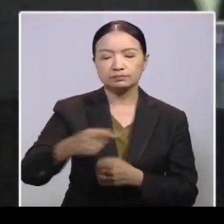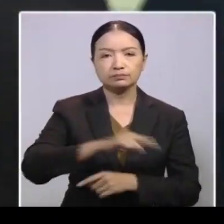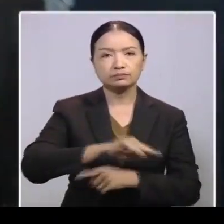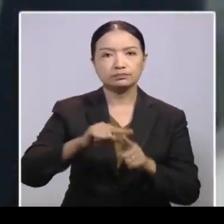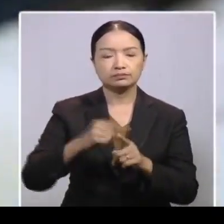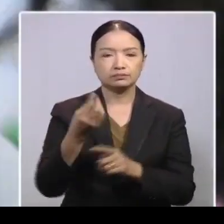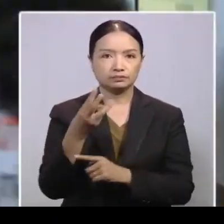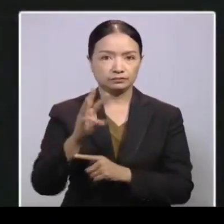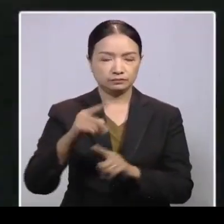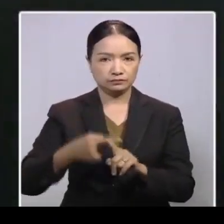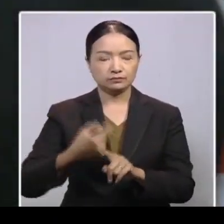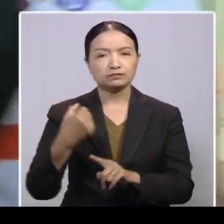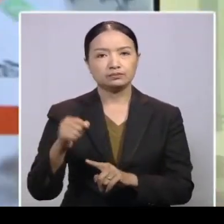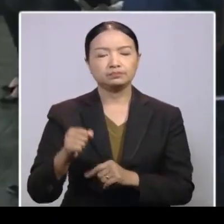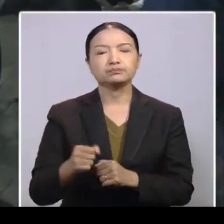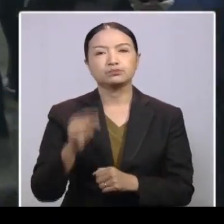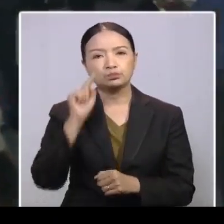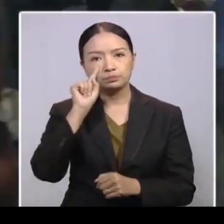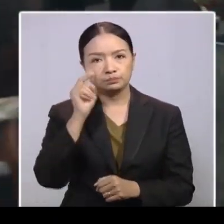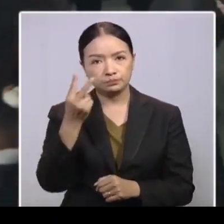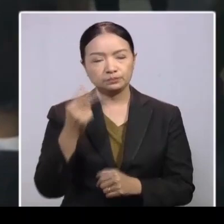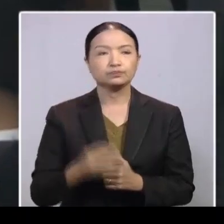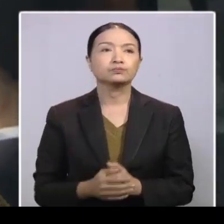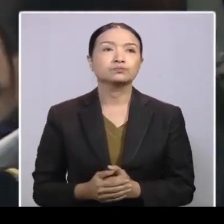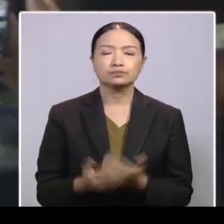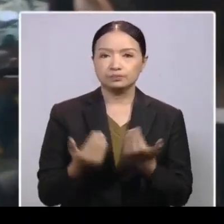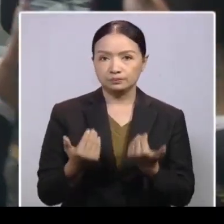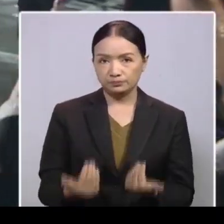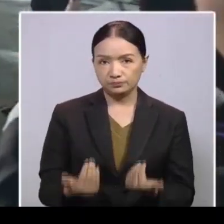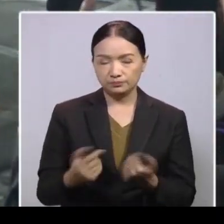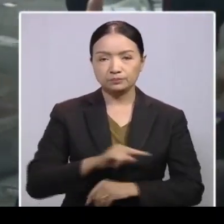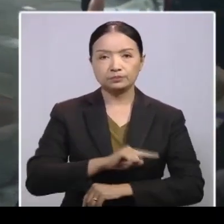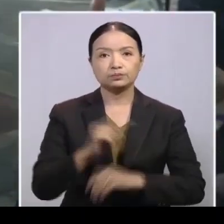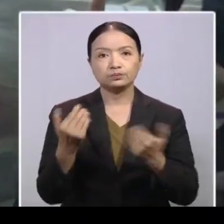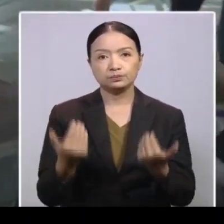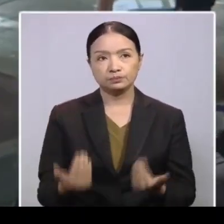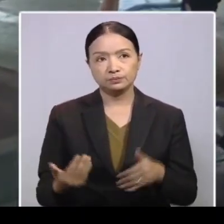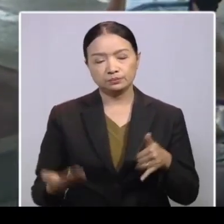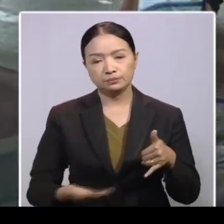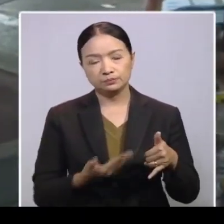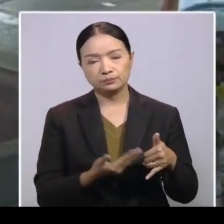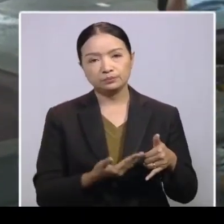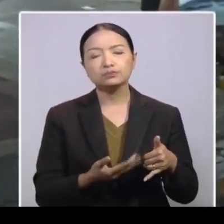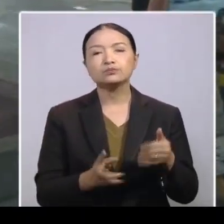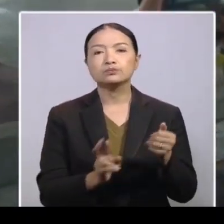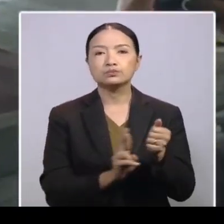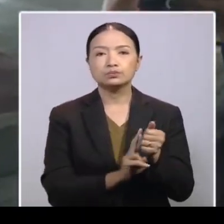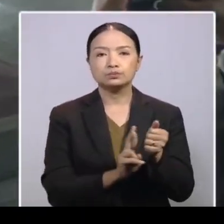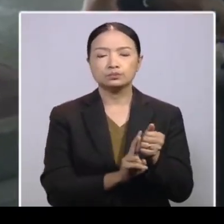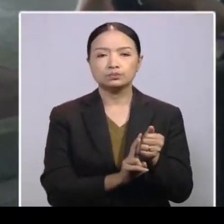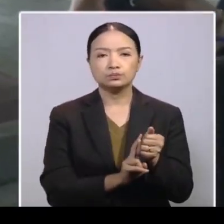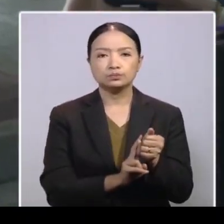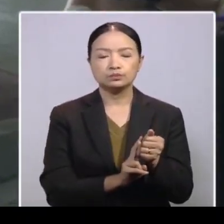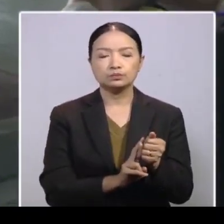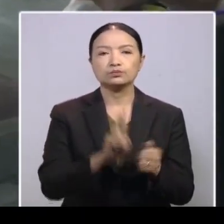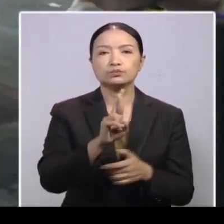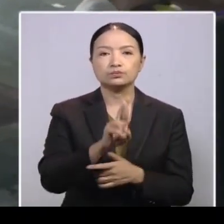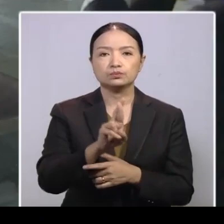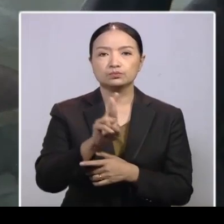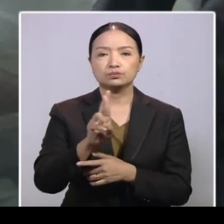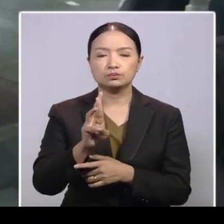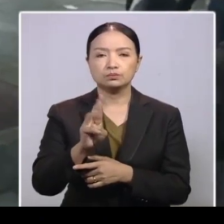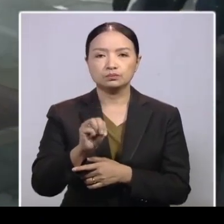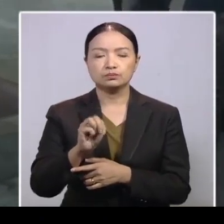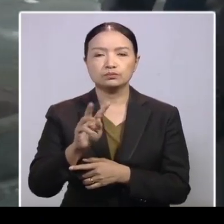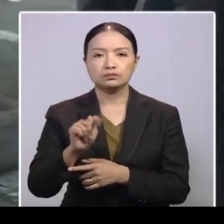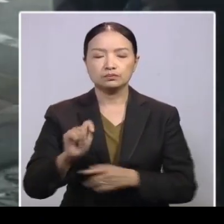มนะครับนอกจากนี้นะครับวันนี้ยังมีนายปานปรีพหิทธานุกรนะครับรองนายกและรัฐมนตรีว่าการกระทรวงการต่